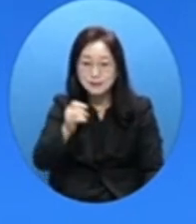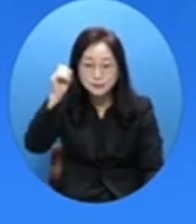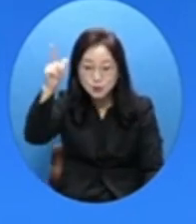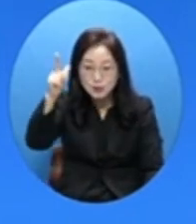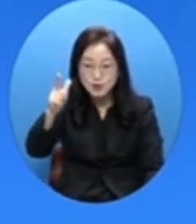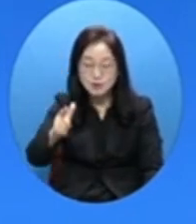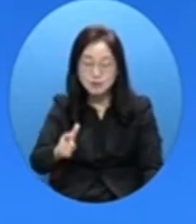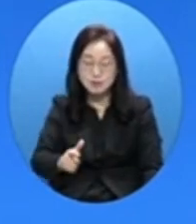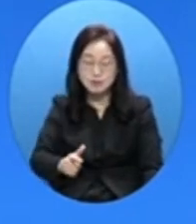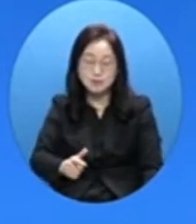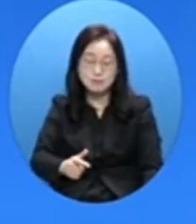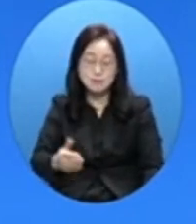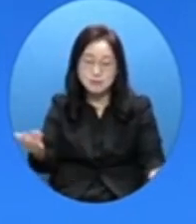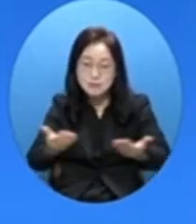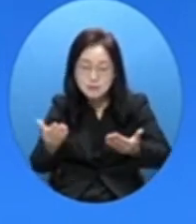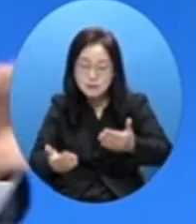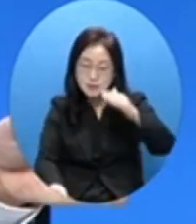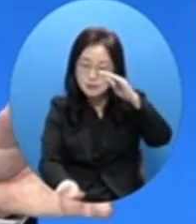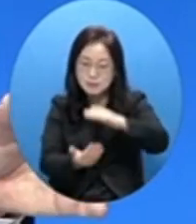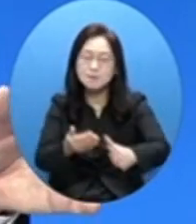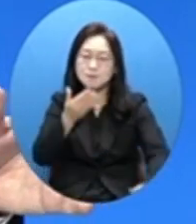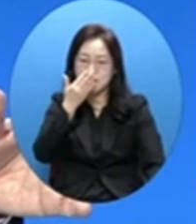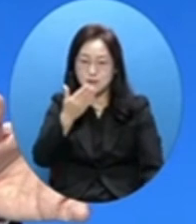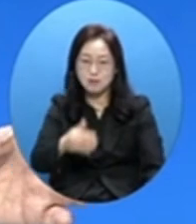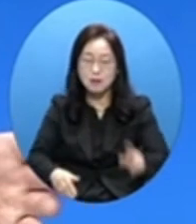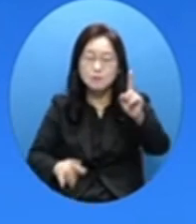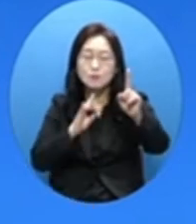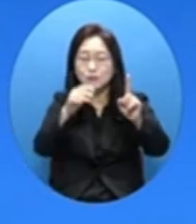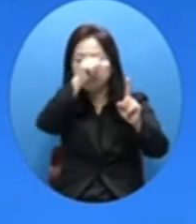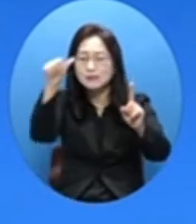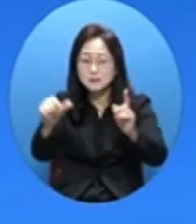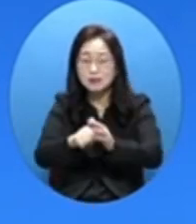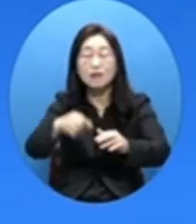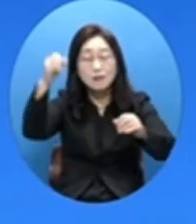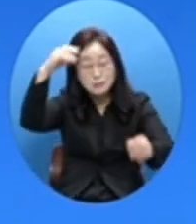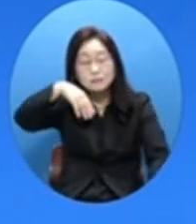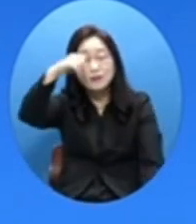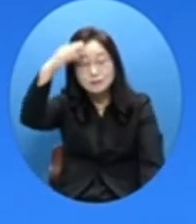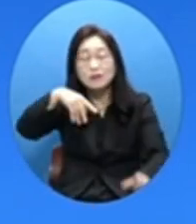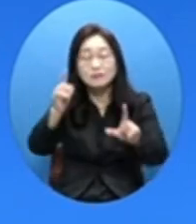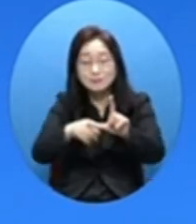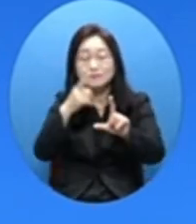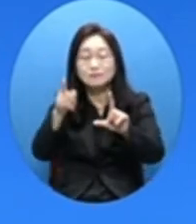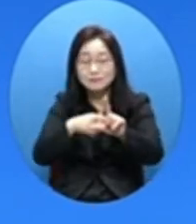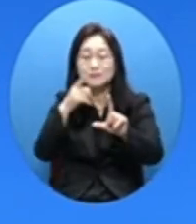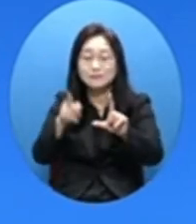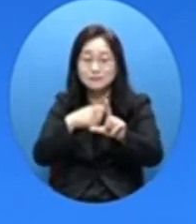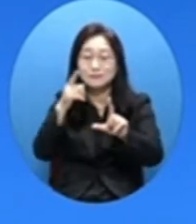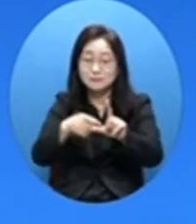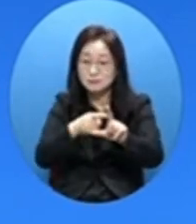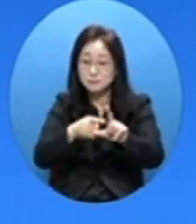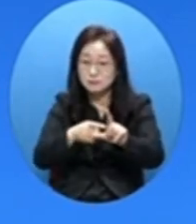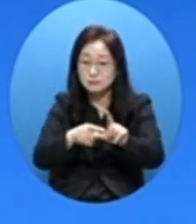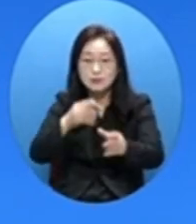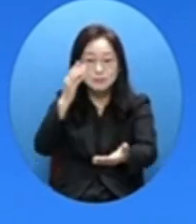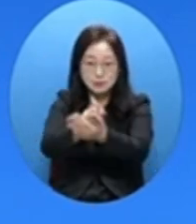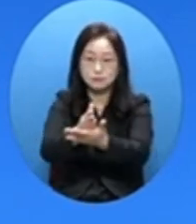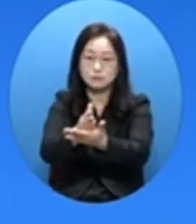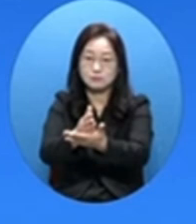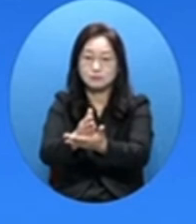역사의 주인공들입니다. 한 번뿐인 인생, 그저 바람 부는 대로 물결처럼 적당히 왔다 사라지는 그런 인생을 살지